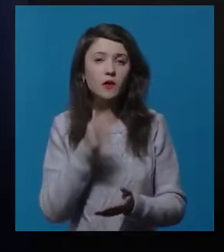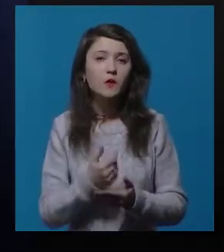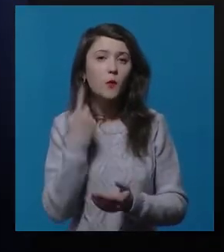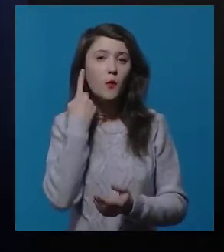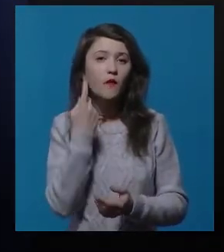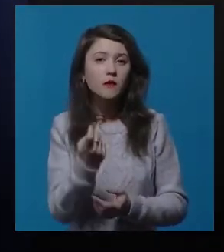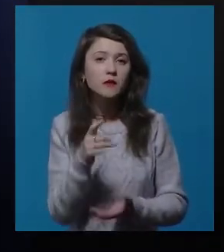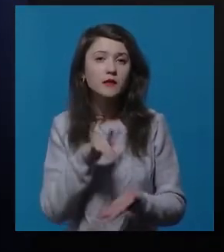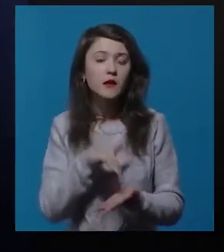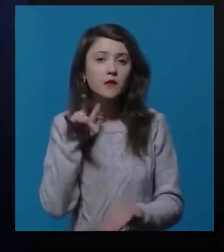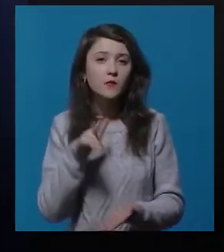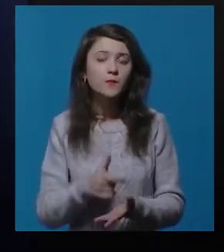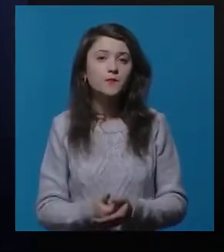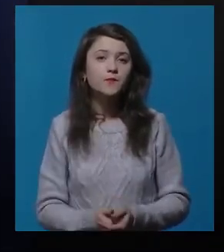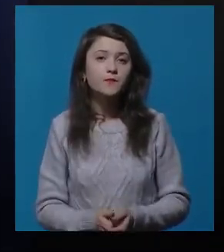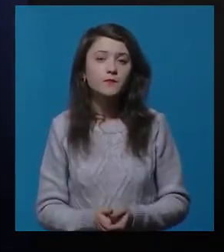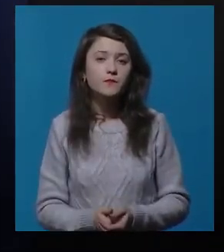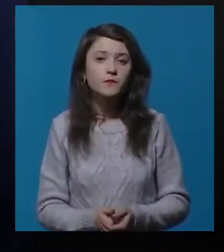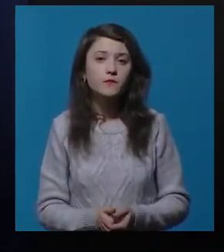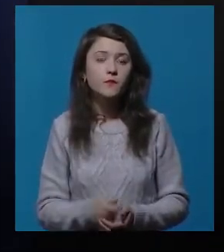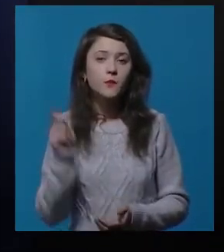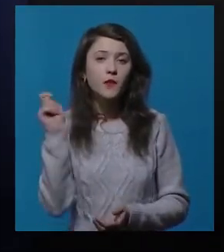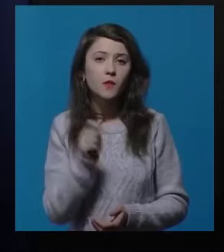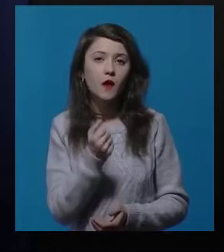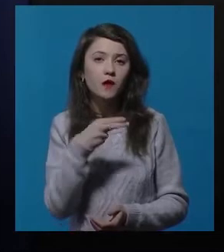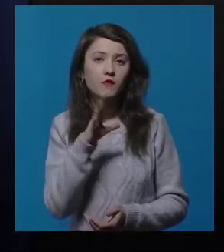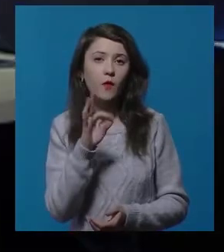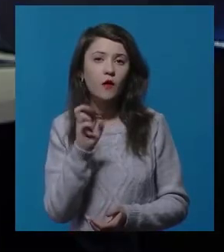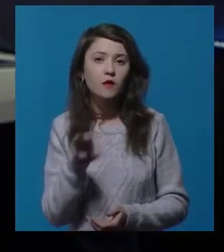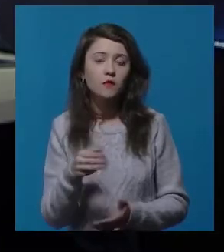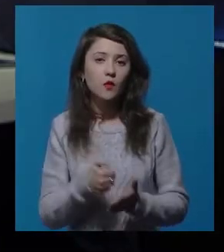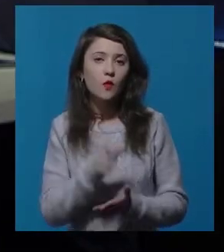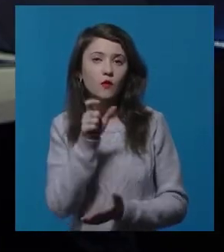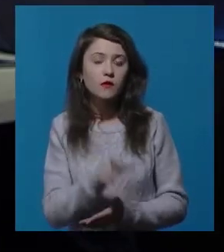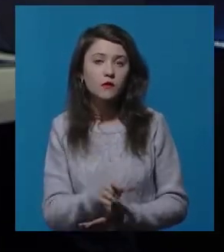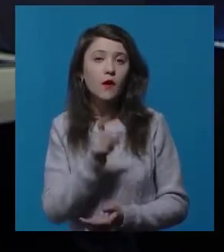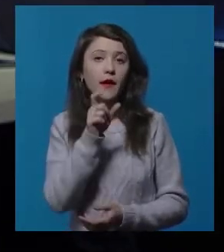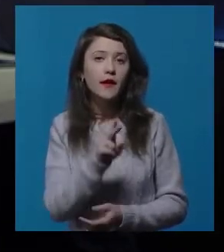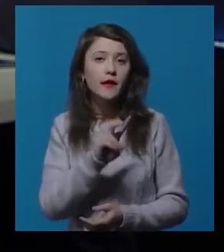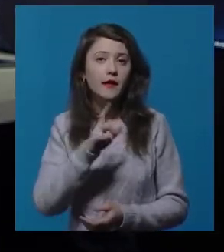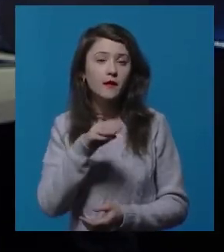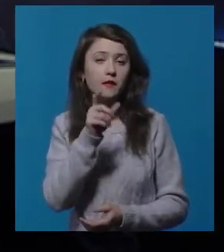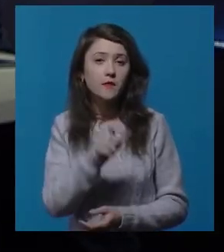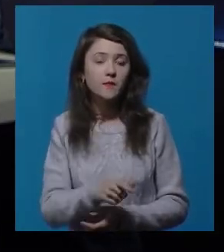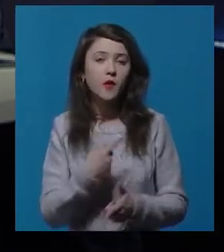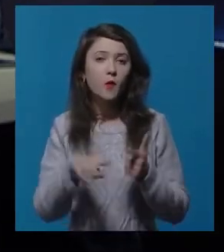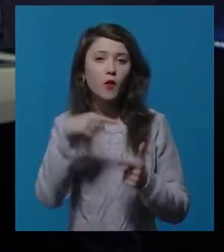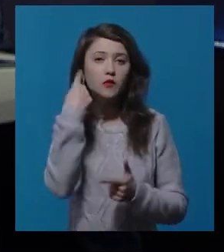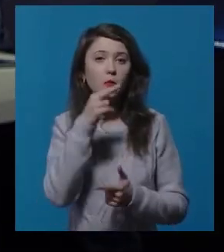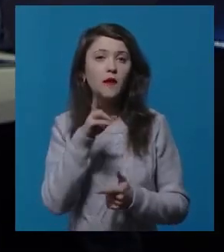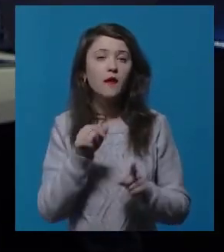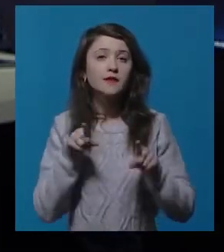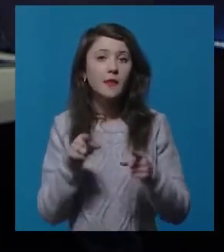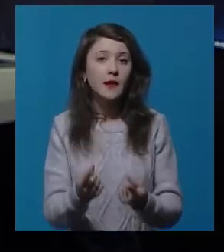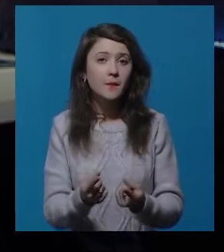повідомлення центру прибуває адвокат до клієнта. Тобто клієнт або особа, яка затримана, вона